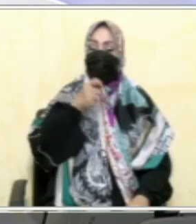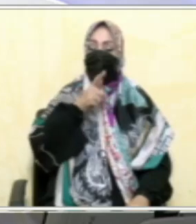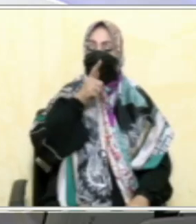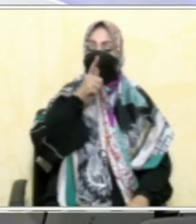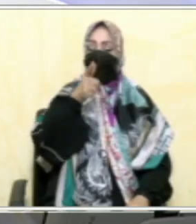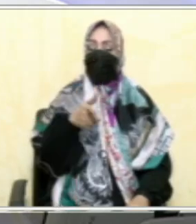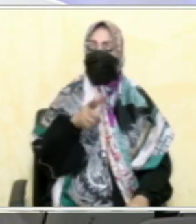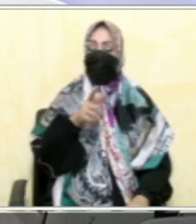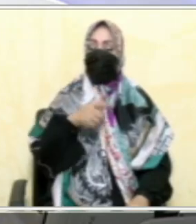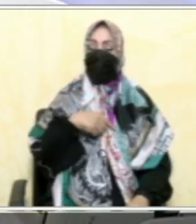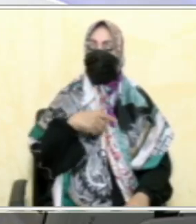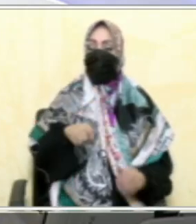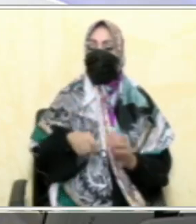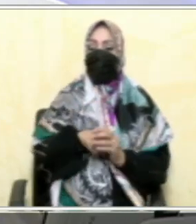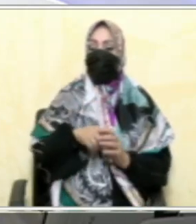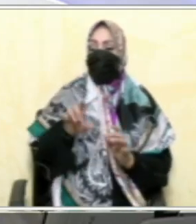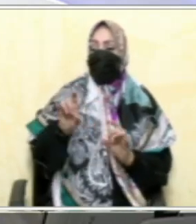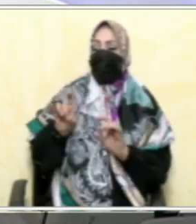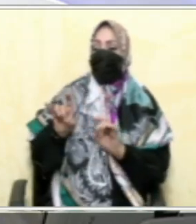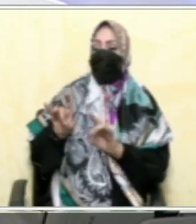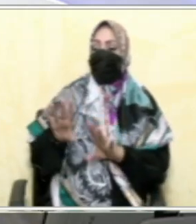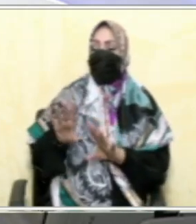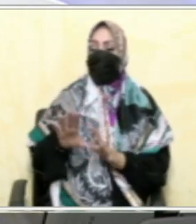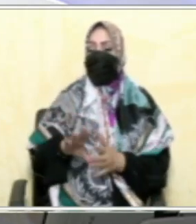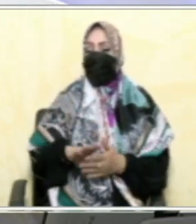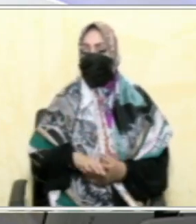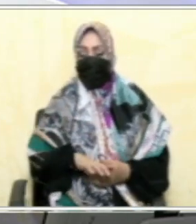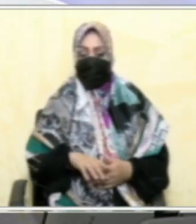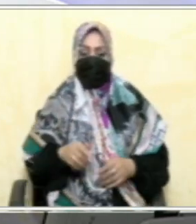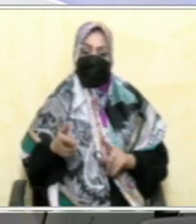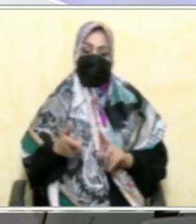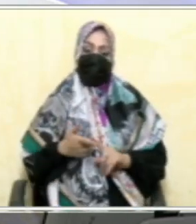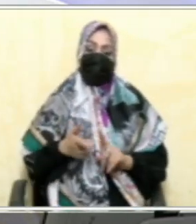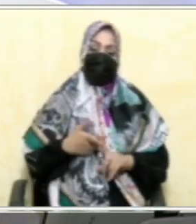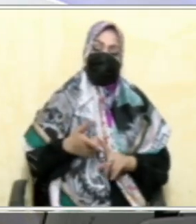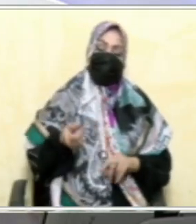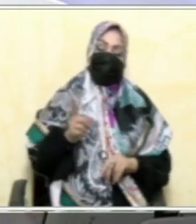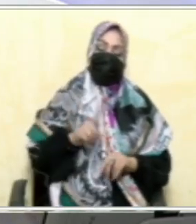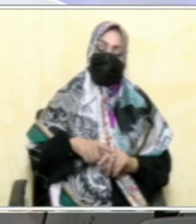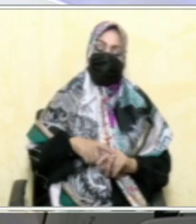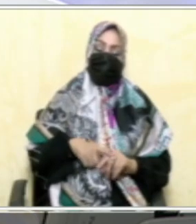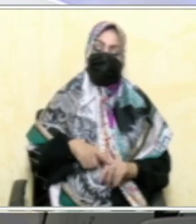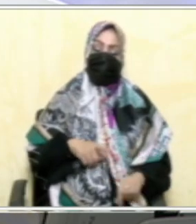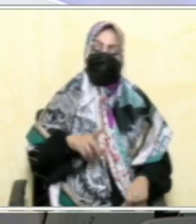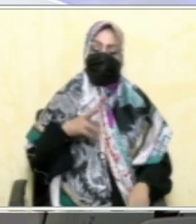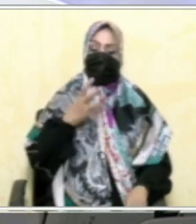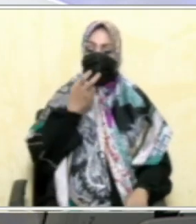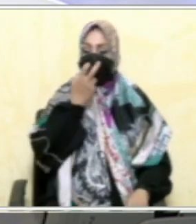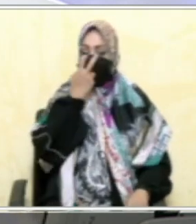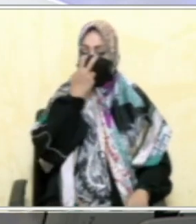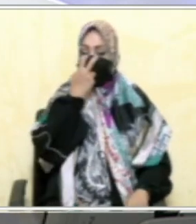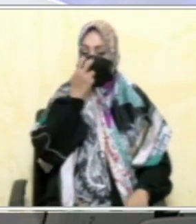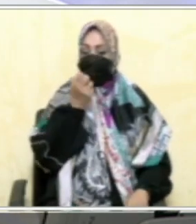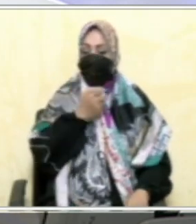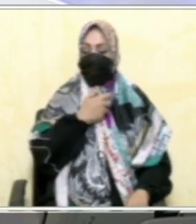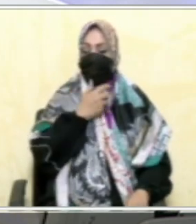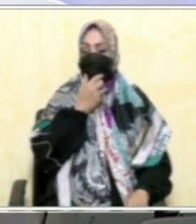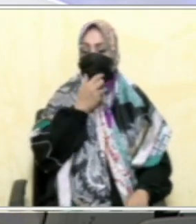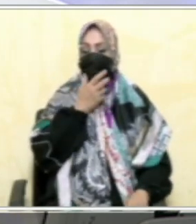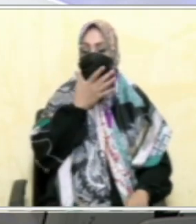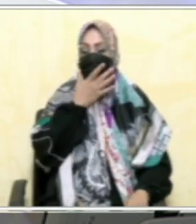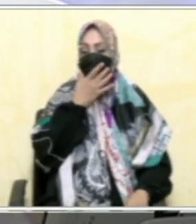خداع. والنبي صلى الله عليه وسلم يقول: المكر والخديعة في النار، هذا كذب، هذه شهادة